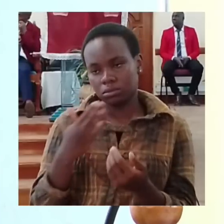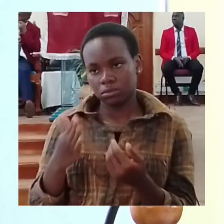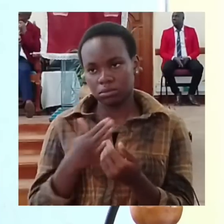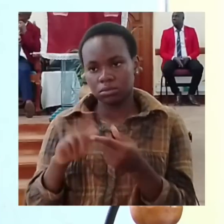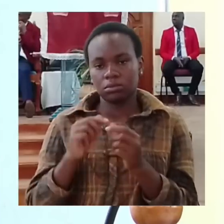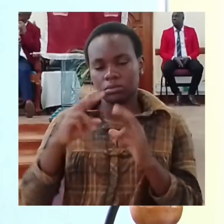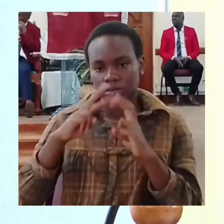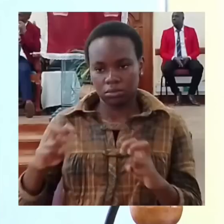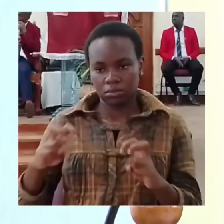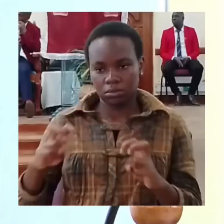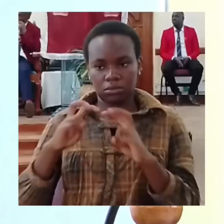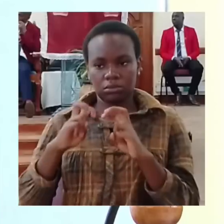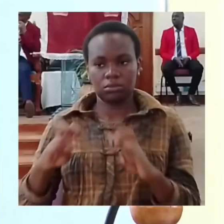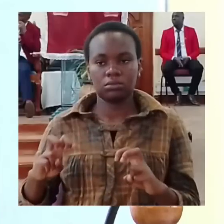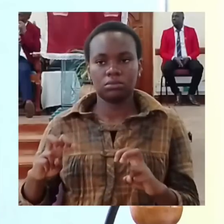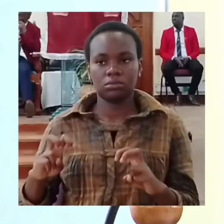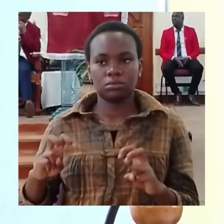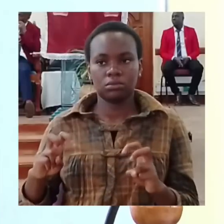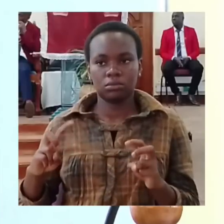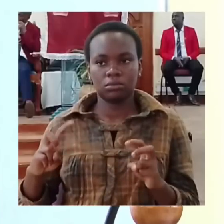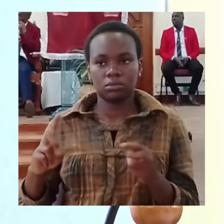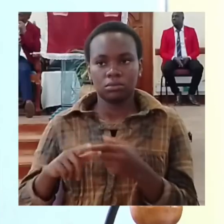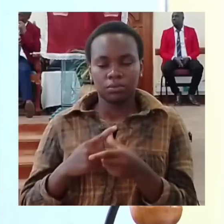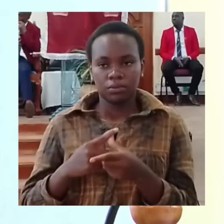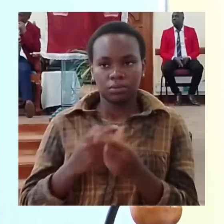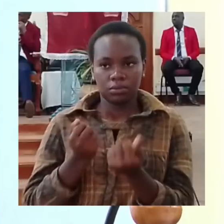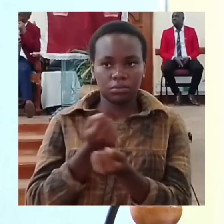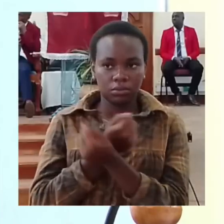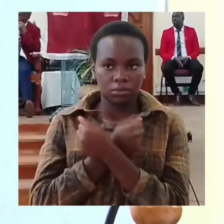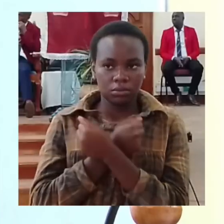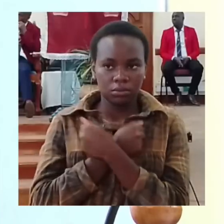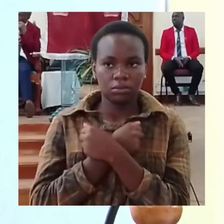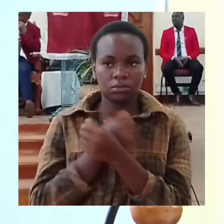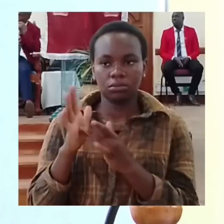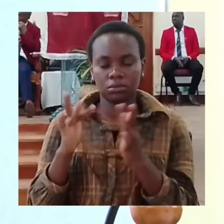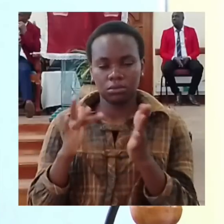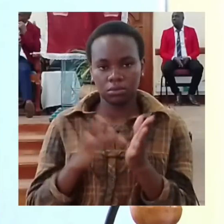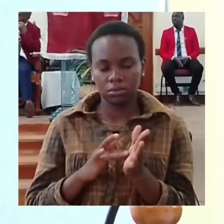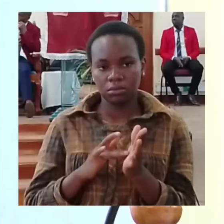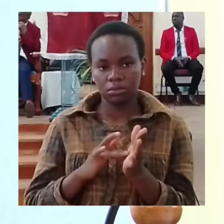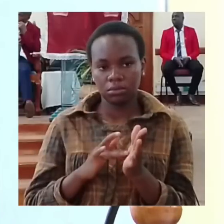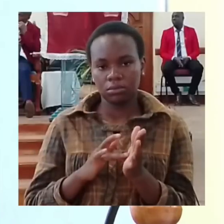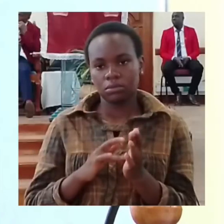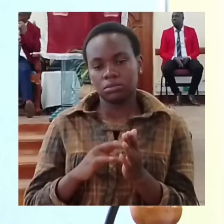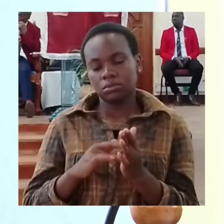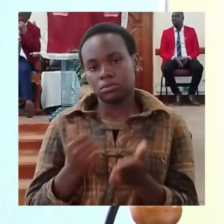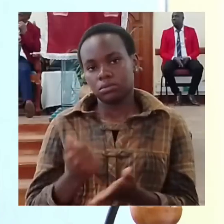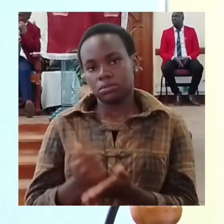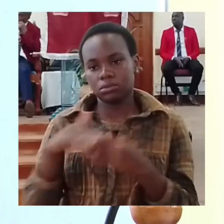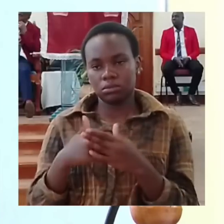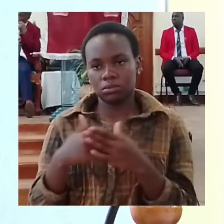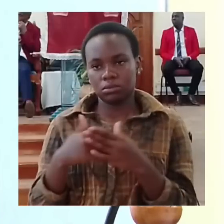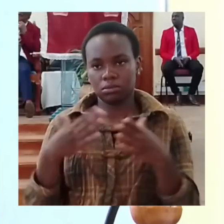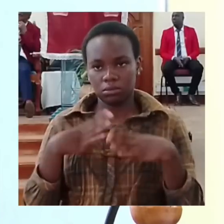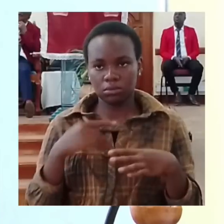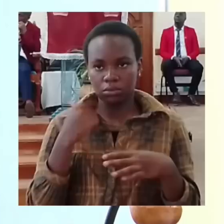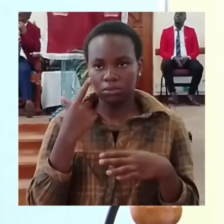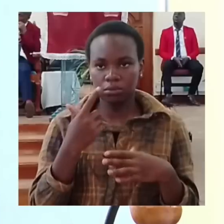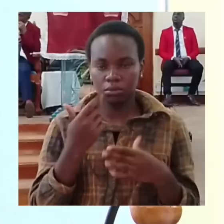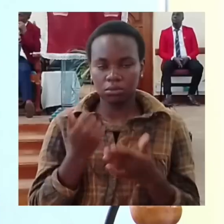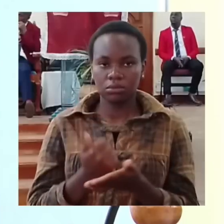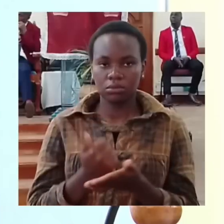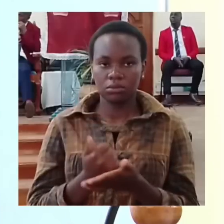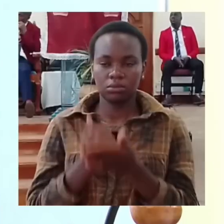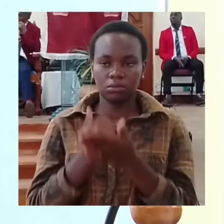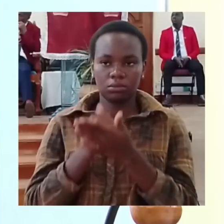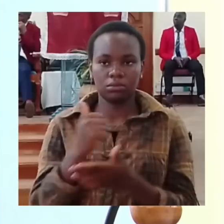tũgathiĩ kwĩmathĩra, na nĩ nyendete kũmwĩra atĩ Ngai ndateithagia ũrĩa wĩteithĩtie. Ngai ateithagia